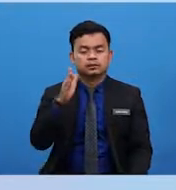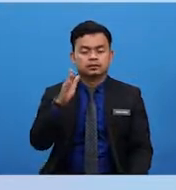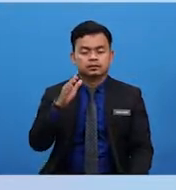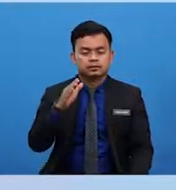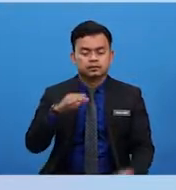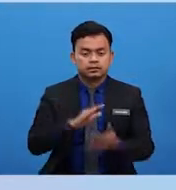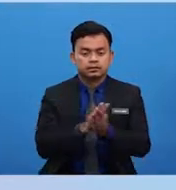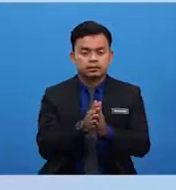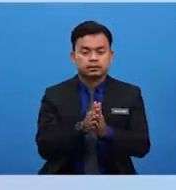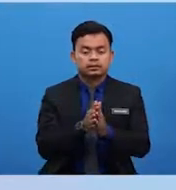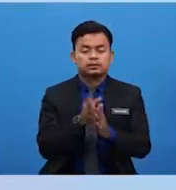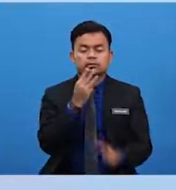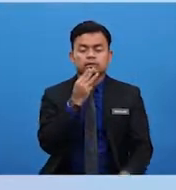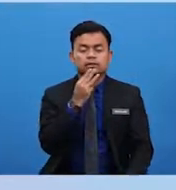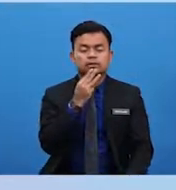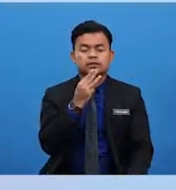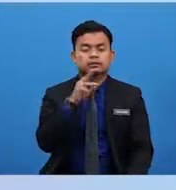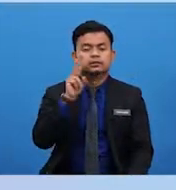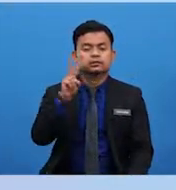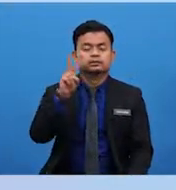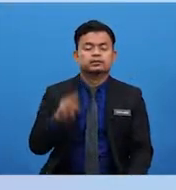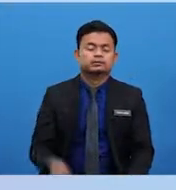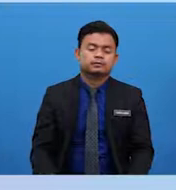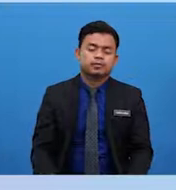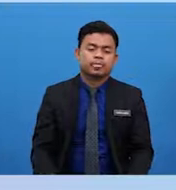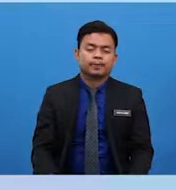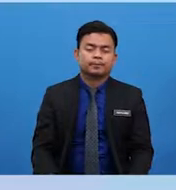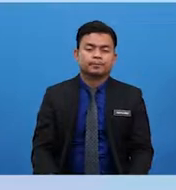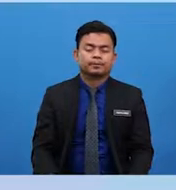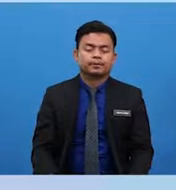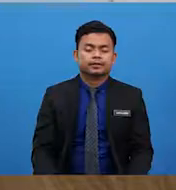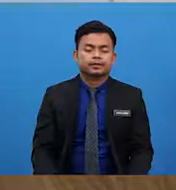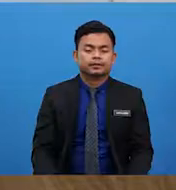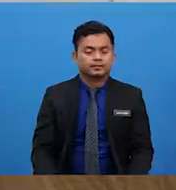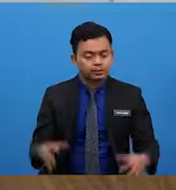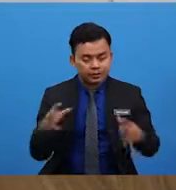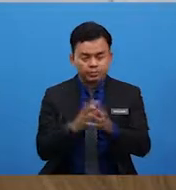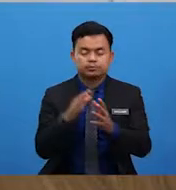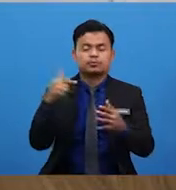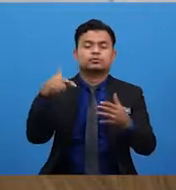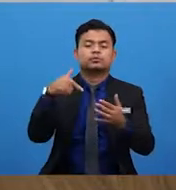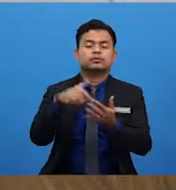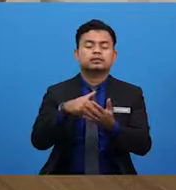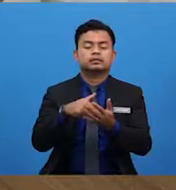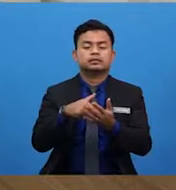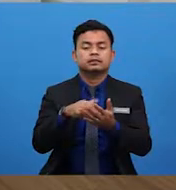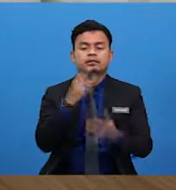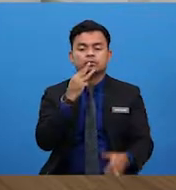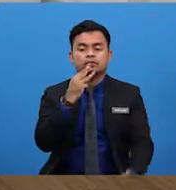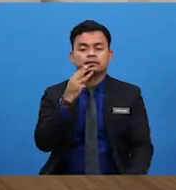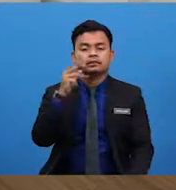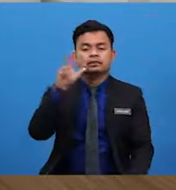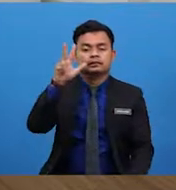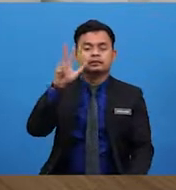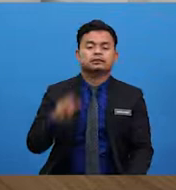yang seterusnya dipanggil dan kalau kita campur Egi situsnya dipanggil warnet Tokyo deh atau biasa Plaza dengan Oke